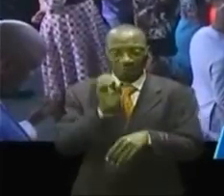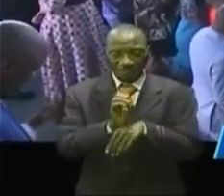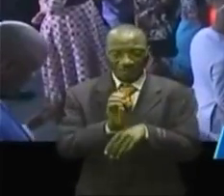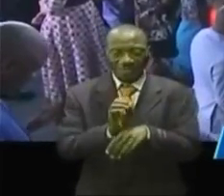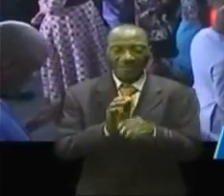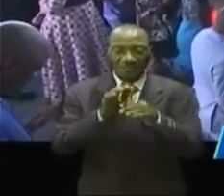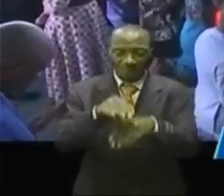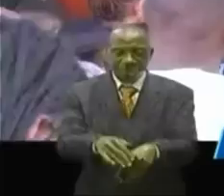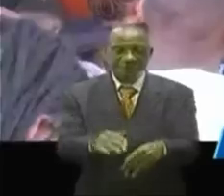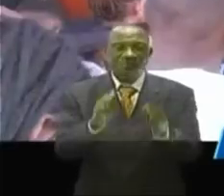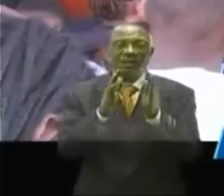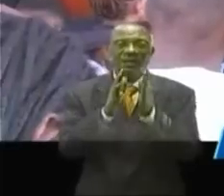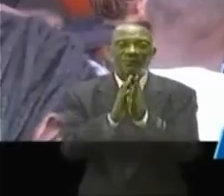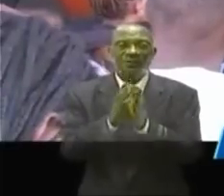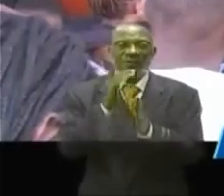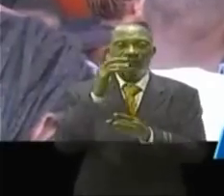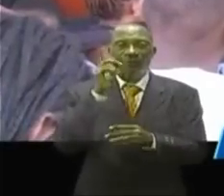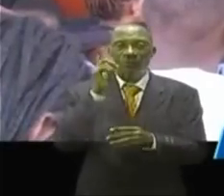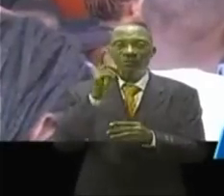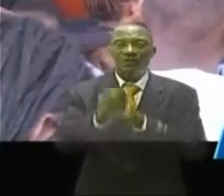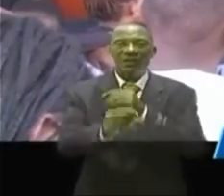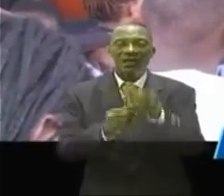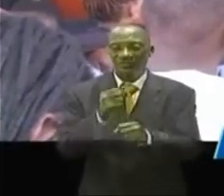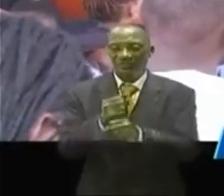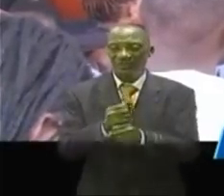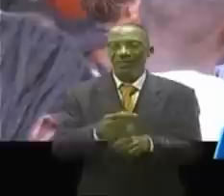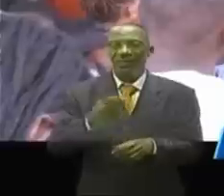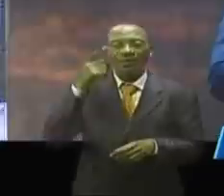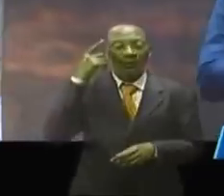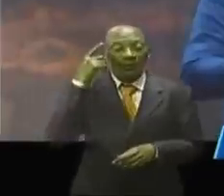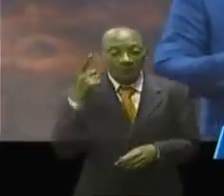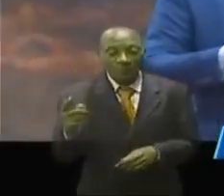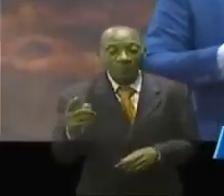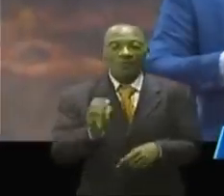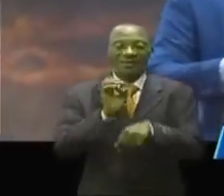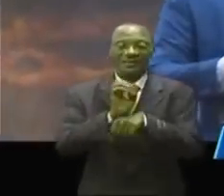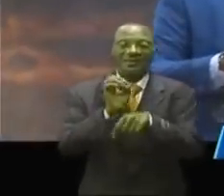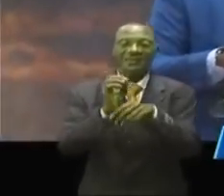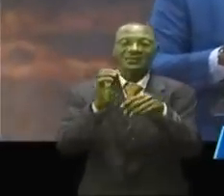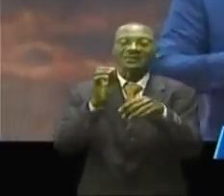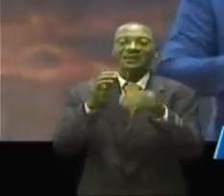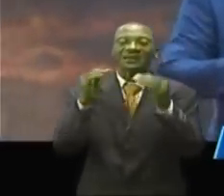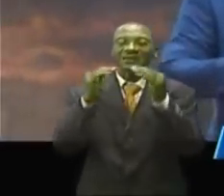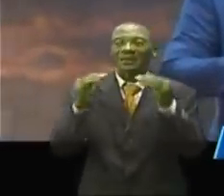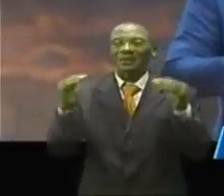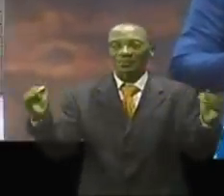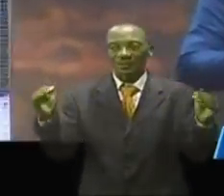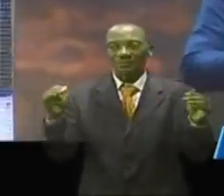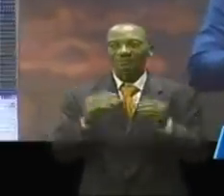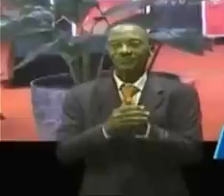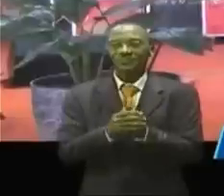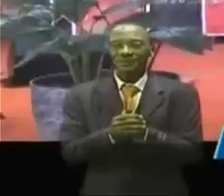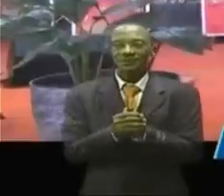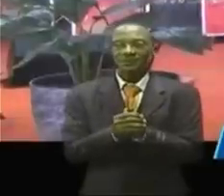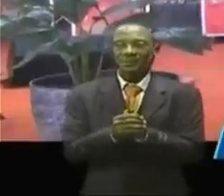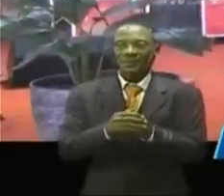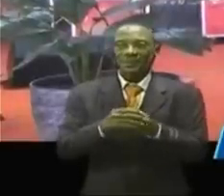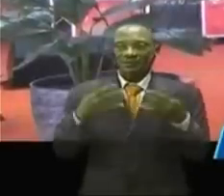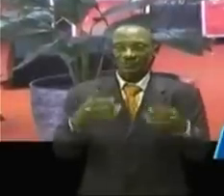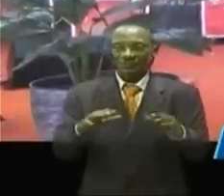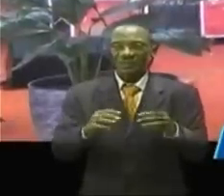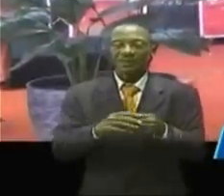plus de 1200 fidèles et c'est le pasteur Roland Dallot qui était le prédicateur. La surprise est difficilement explicable.